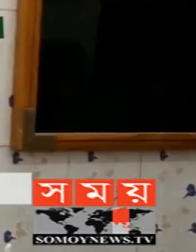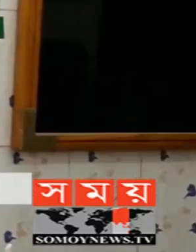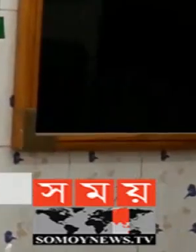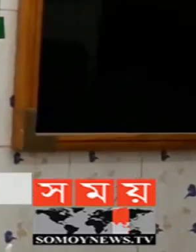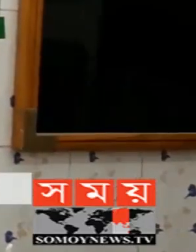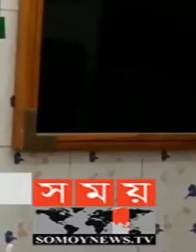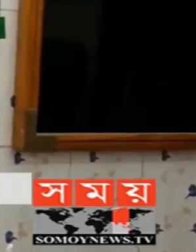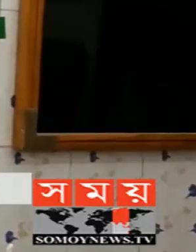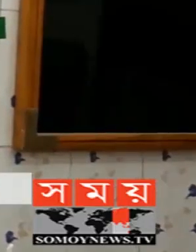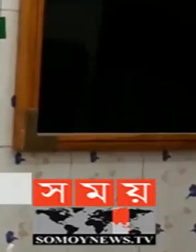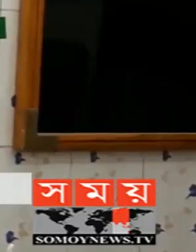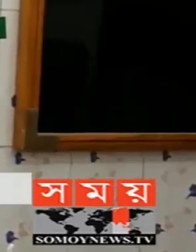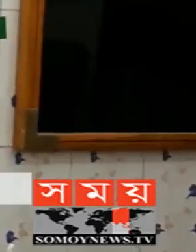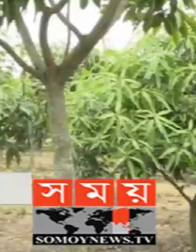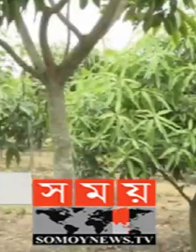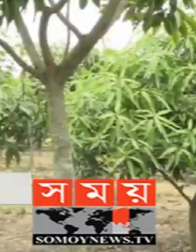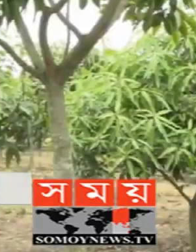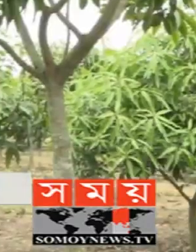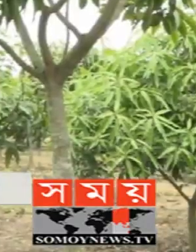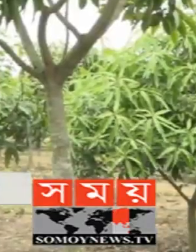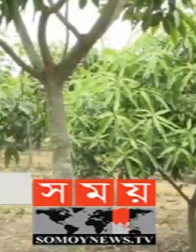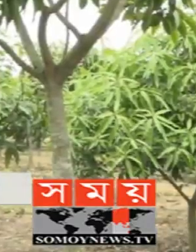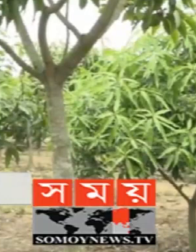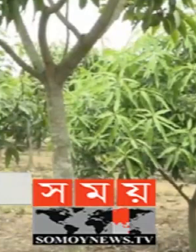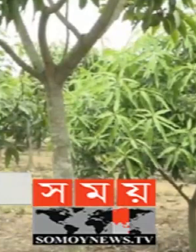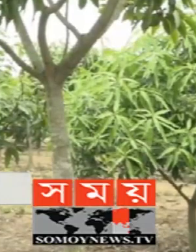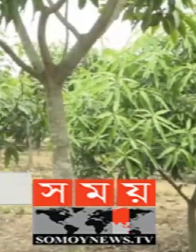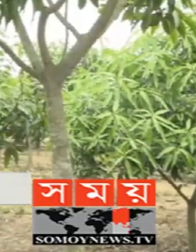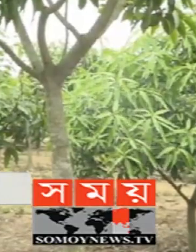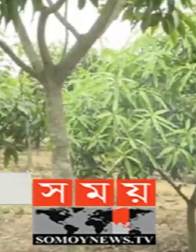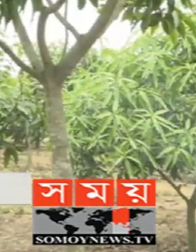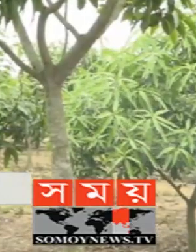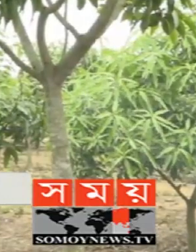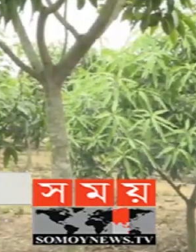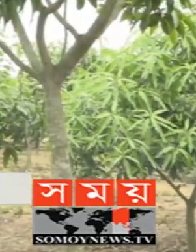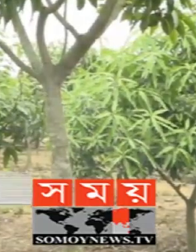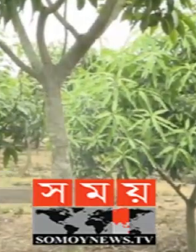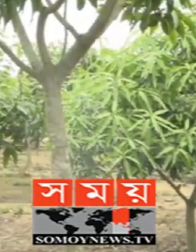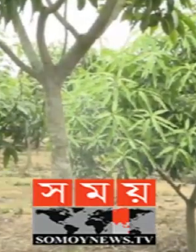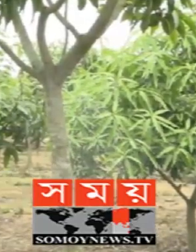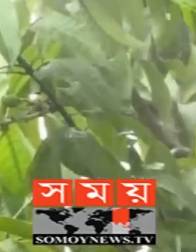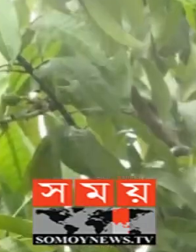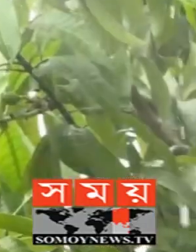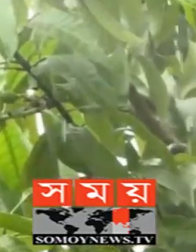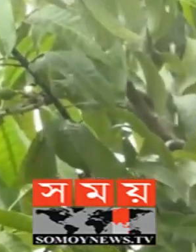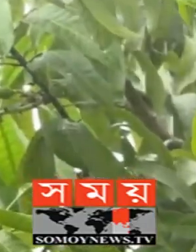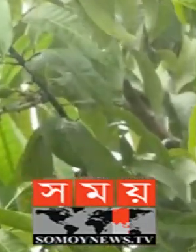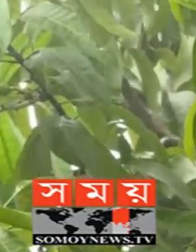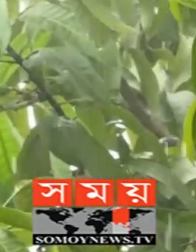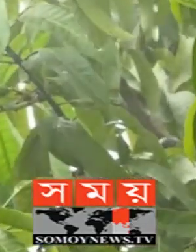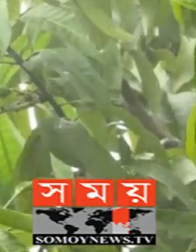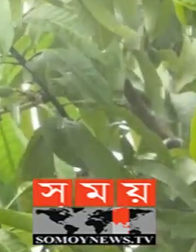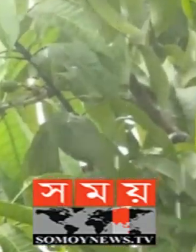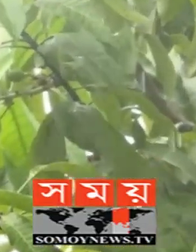যেমন পুষ্টি পাওয়া যাবে তেমনি স্বাদও পাওয়া যাবে সেখান থেকে। জেলায় এবার 24,500 হেক্টর জমির বাগান থেকে প্রায় 3.5 লাখ মেট্রিক টন আম উৎপাদনের